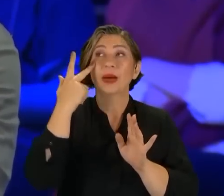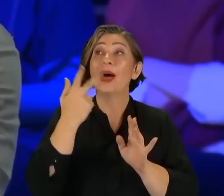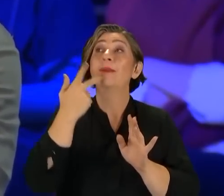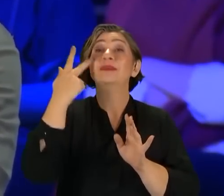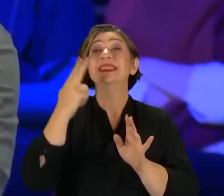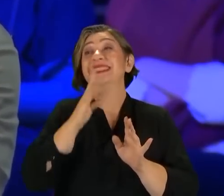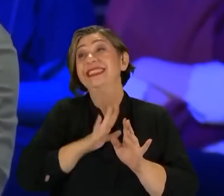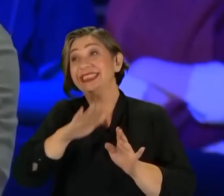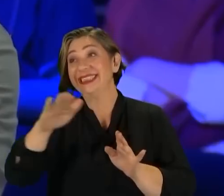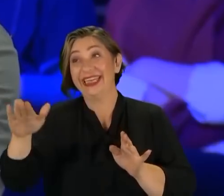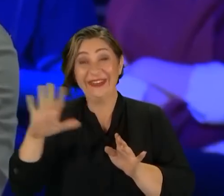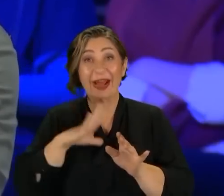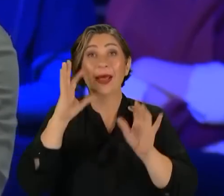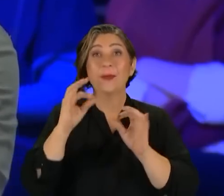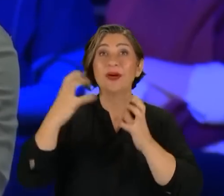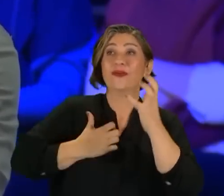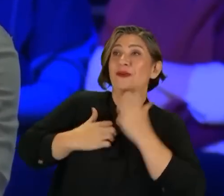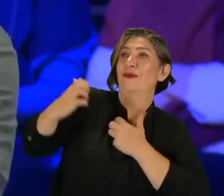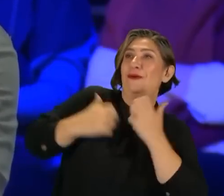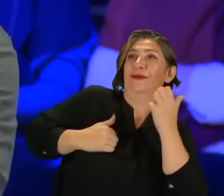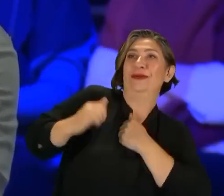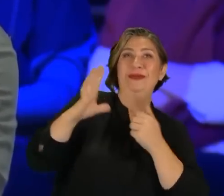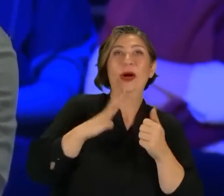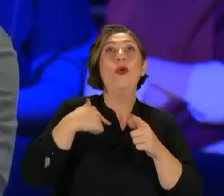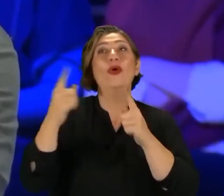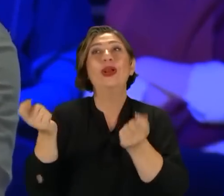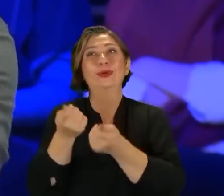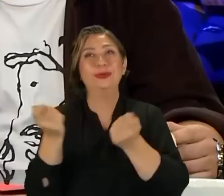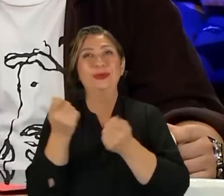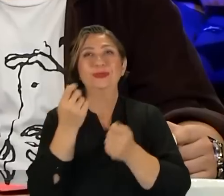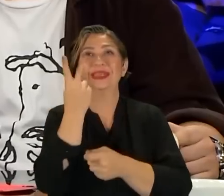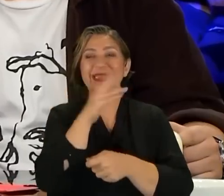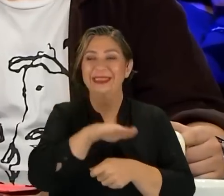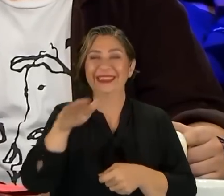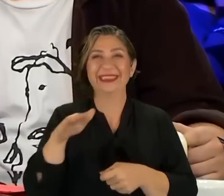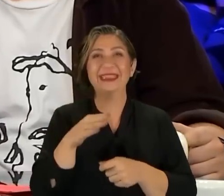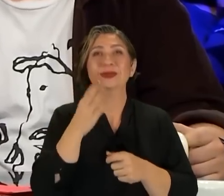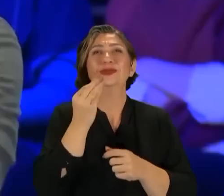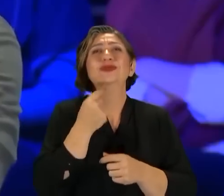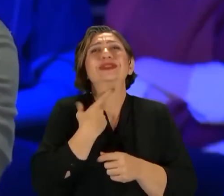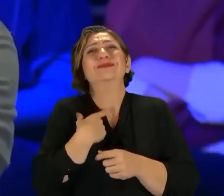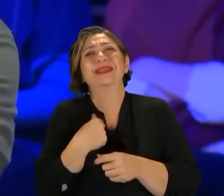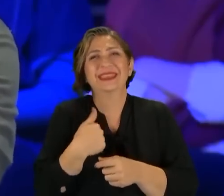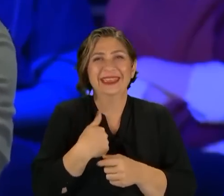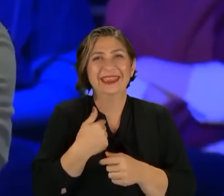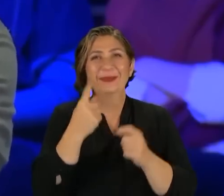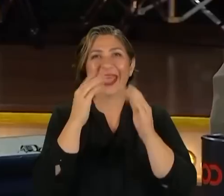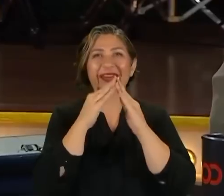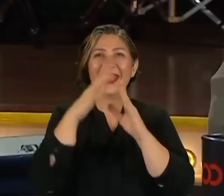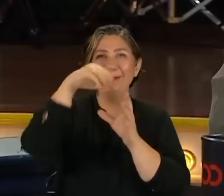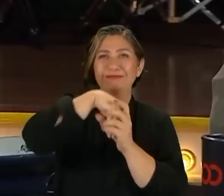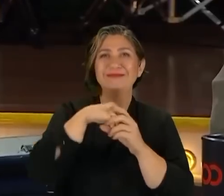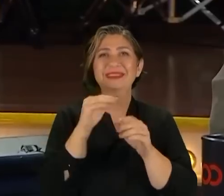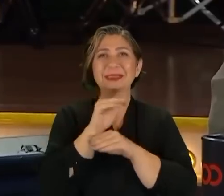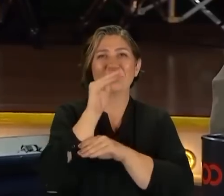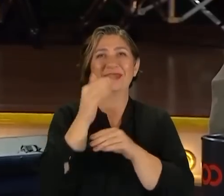ve ablamın kızları sürekli taciz etmekteler bizi. Onlarla uğraşıyorum ben de. İki tane küçük şey şekerim ya. Var. Vallahi canım çekti bir evde yaşamayı.